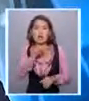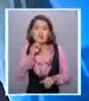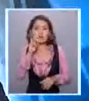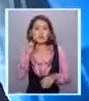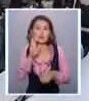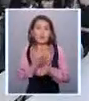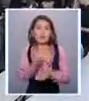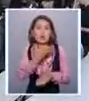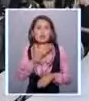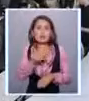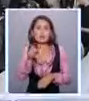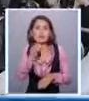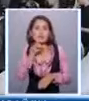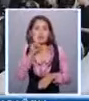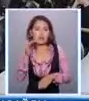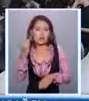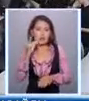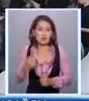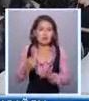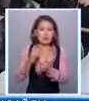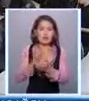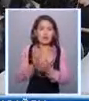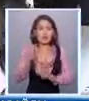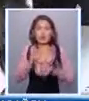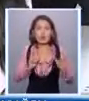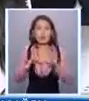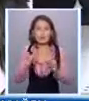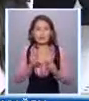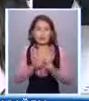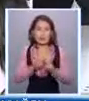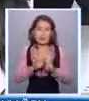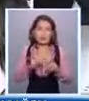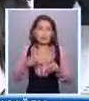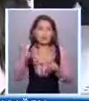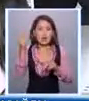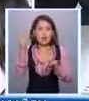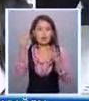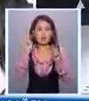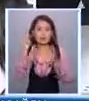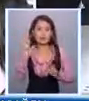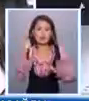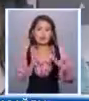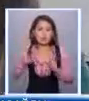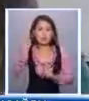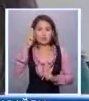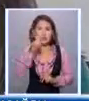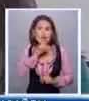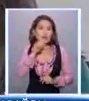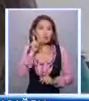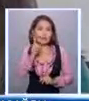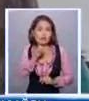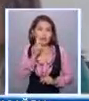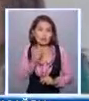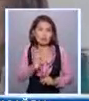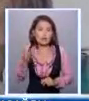тапсырмаларын семейлік жастар қызу қуаттап отыр. Әсіресе жоғарғы оқу орындары мен техникалық мамандыққа оқытатын білім ордаларындағы студенттік жастар